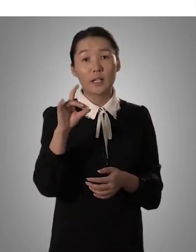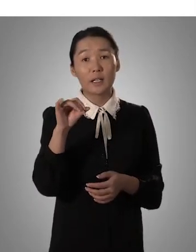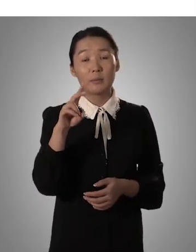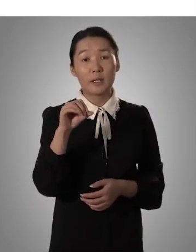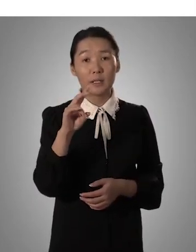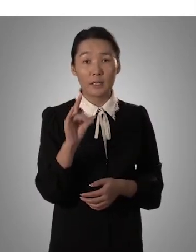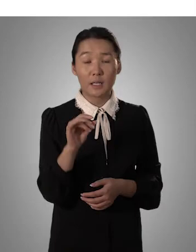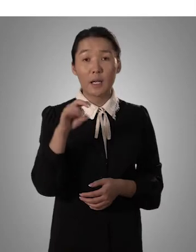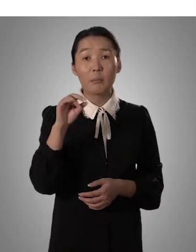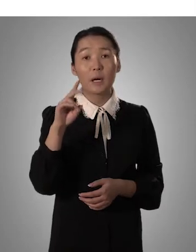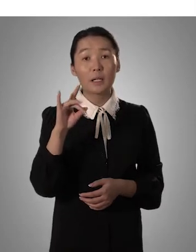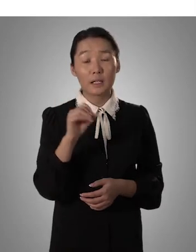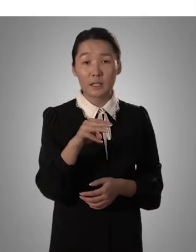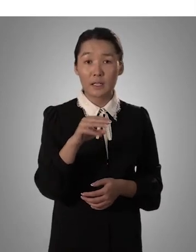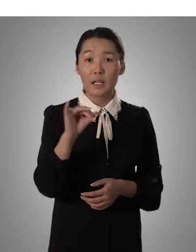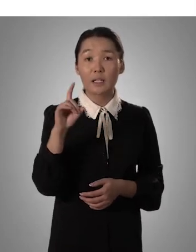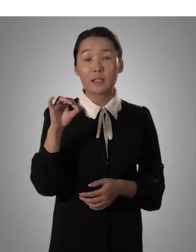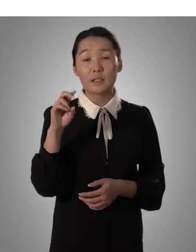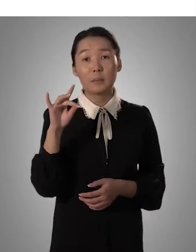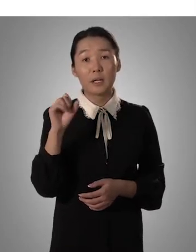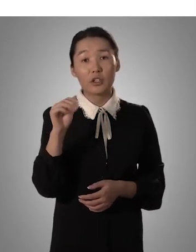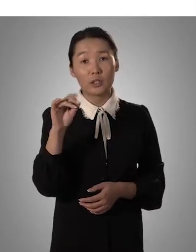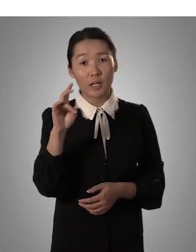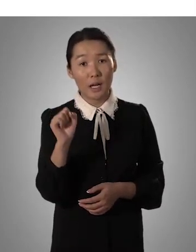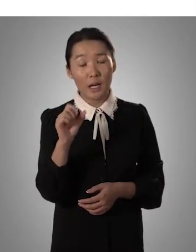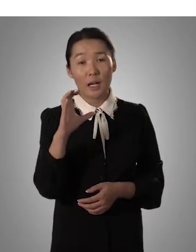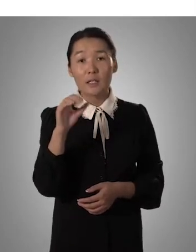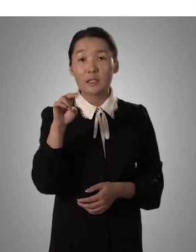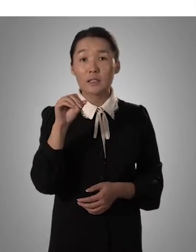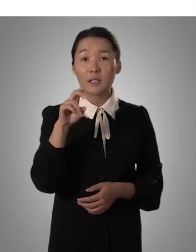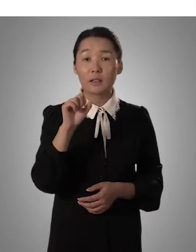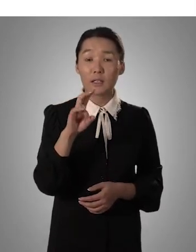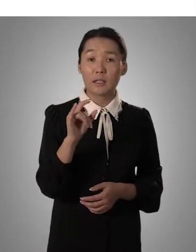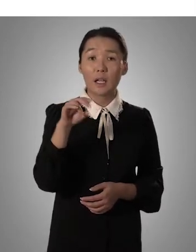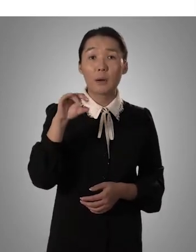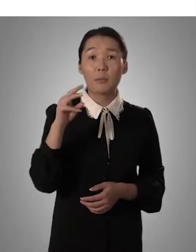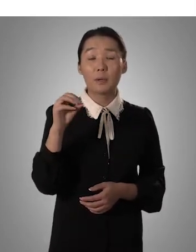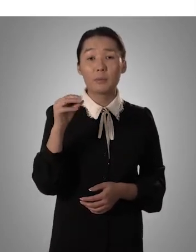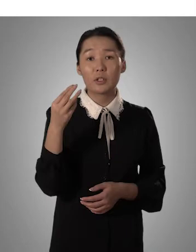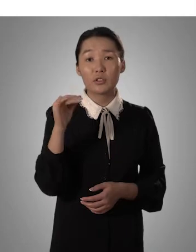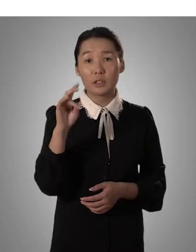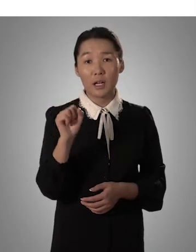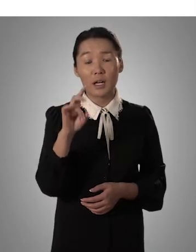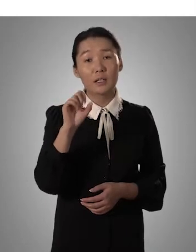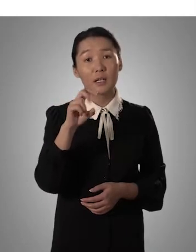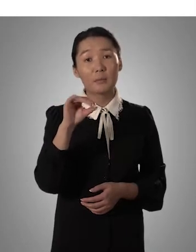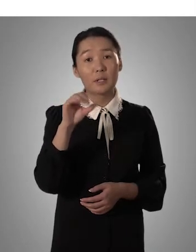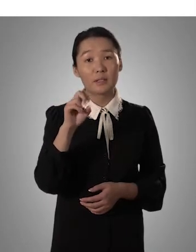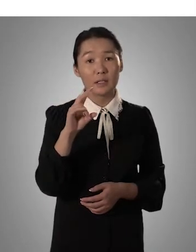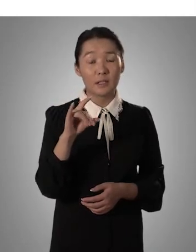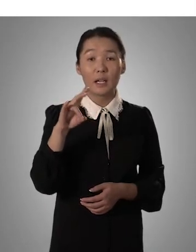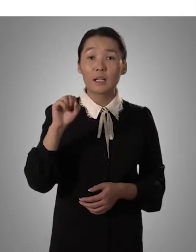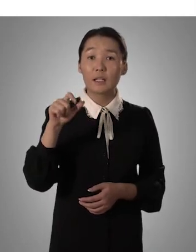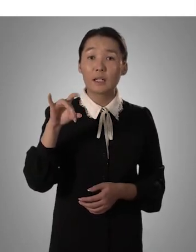изображена сделаны помещена окаймлен написано награждено